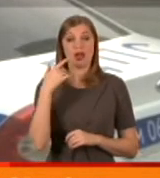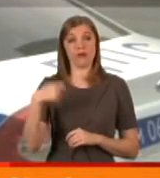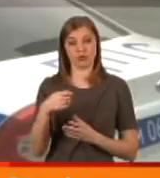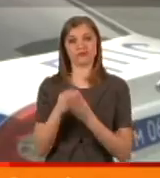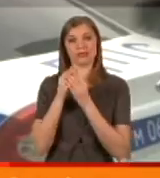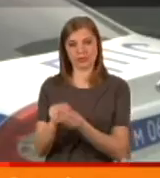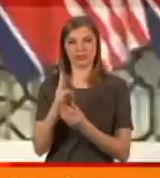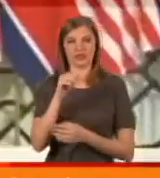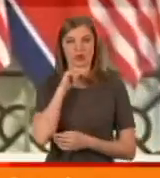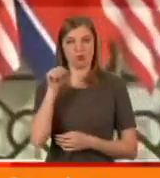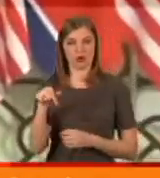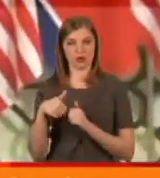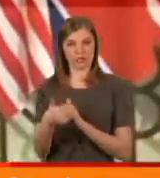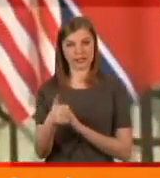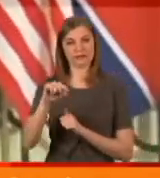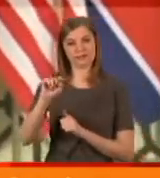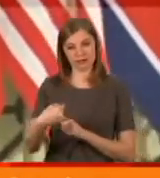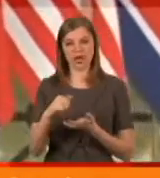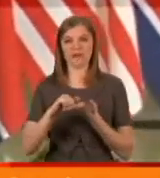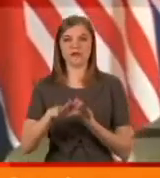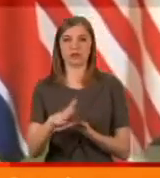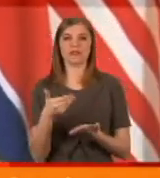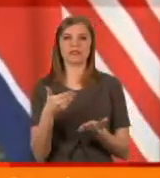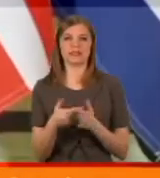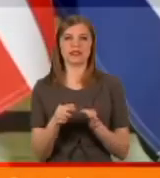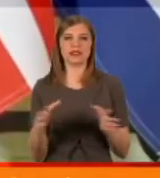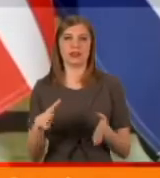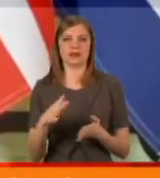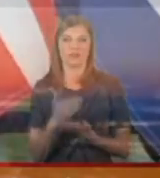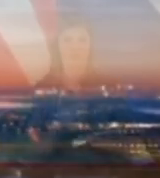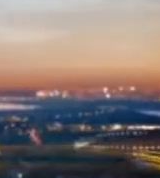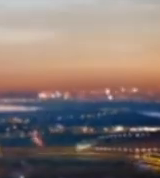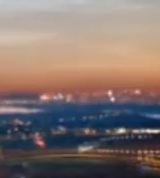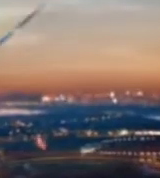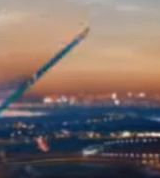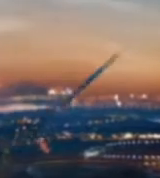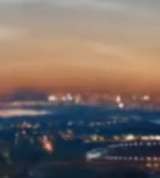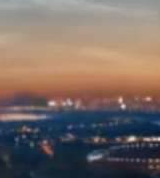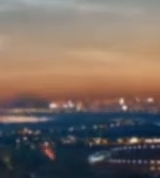тисне на північнокорейського лідера, вимагає відмовитися від ядерної програми.